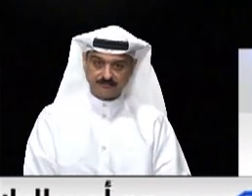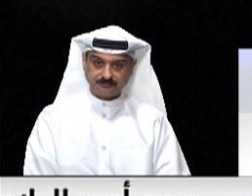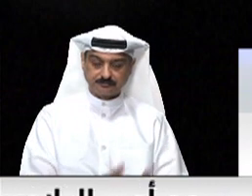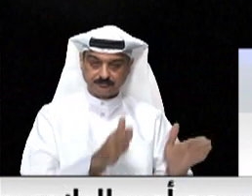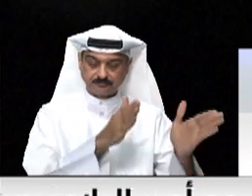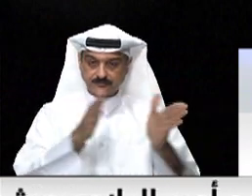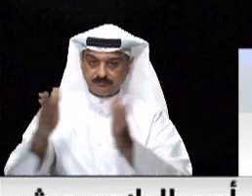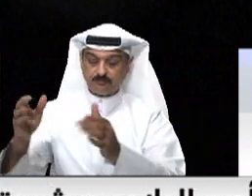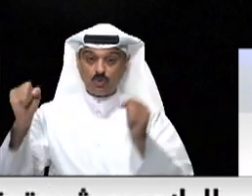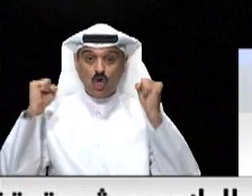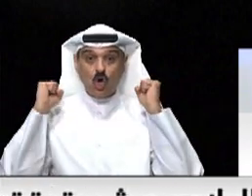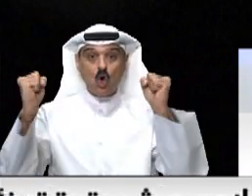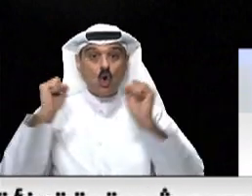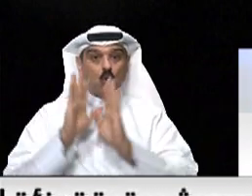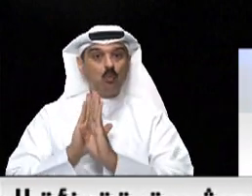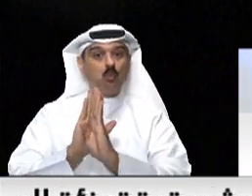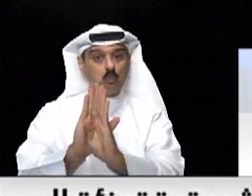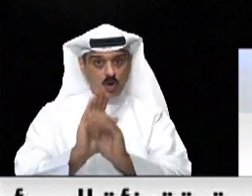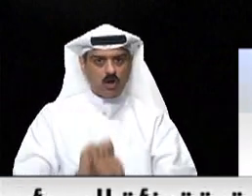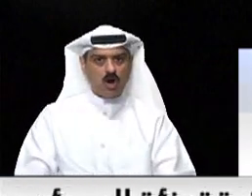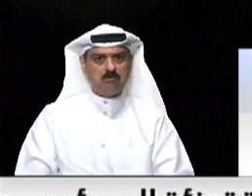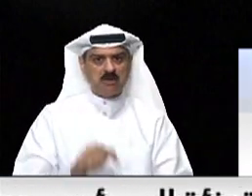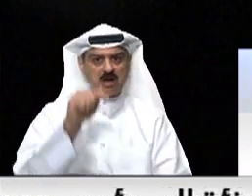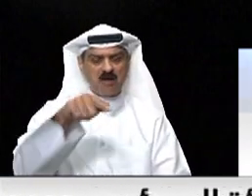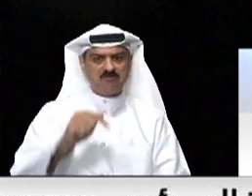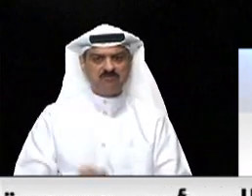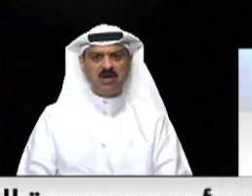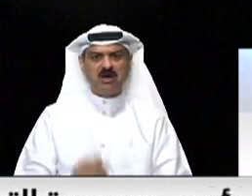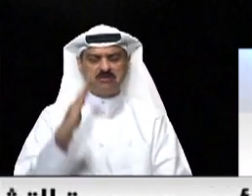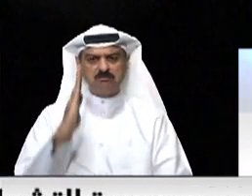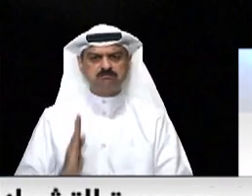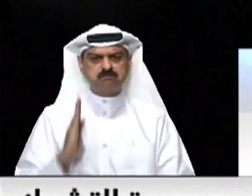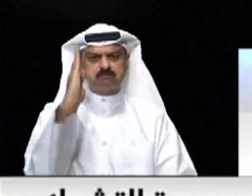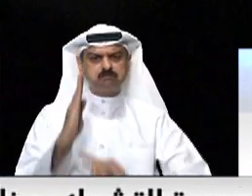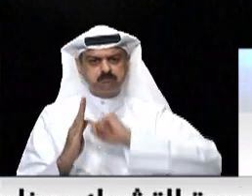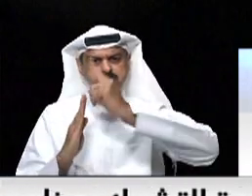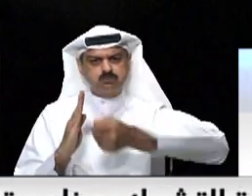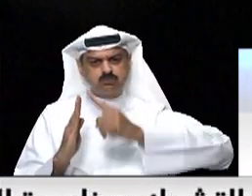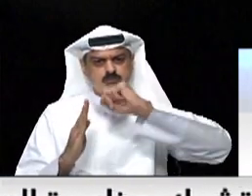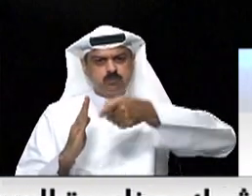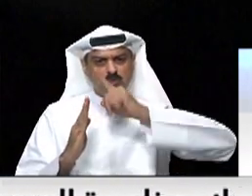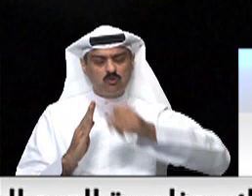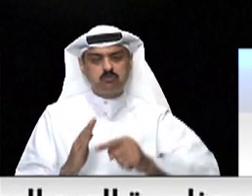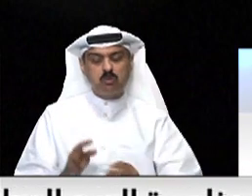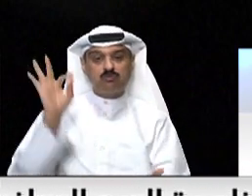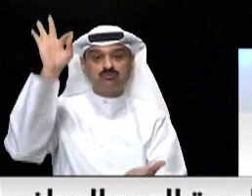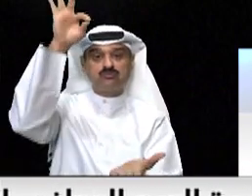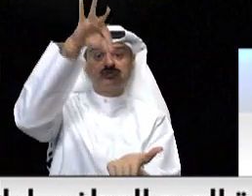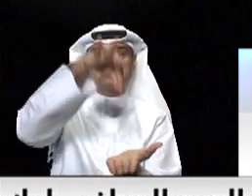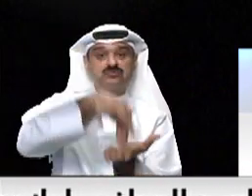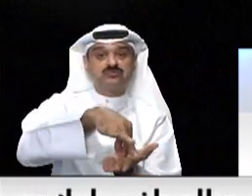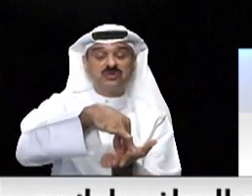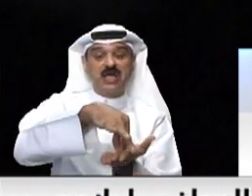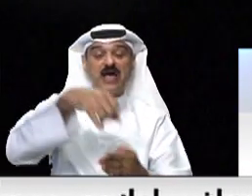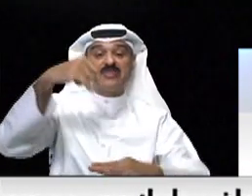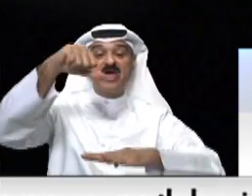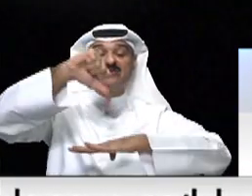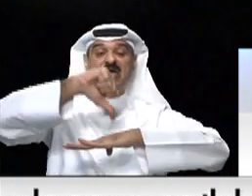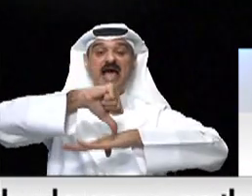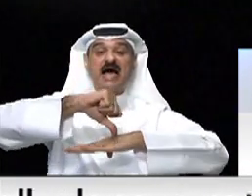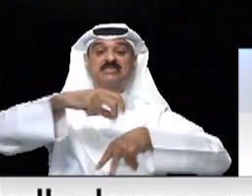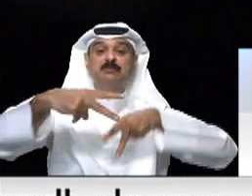المقاومة الفلسطينية في هذه الليلة ردت بإطلاق رشقة كبيرة من الصواريخ التي دكت تل أبيب بالتوازي